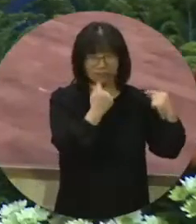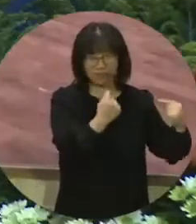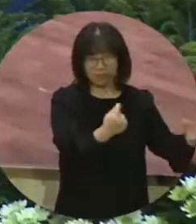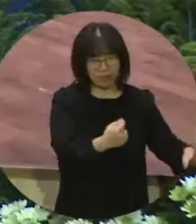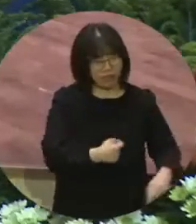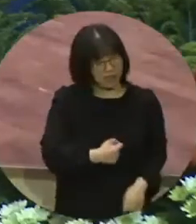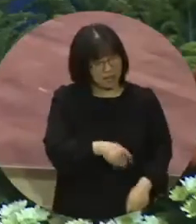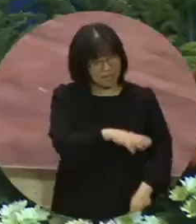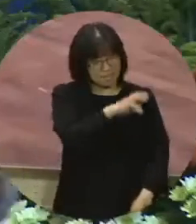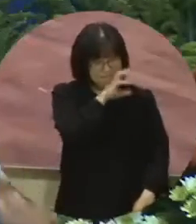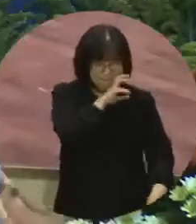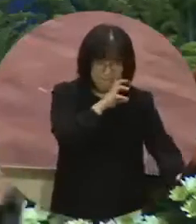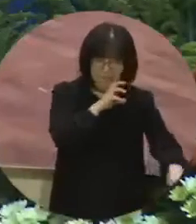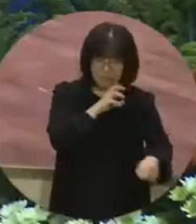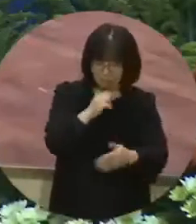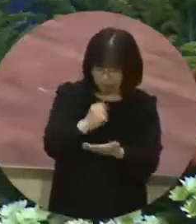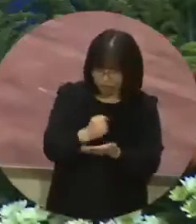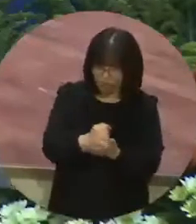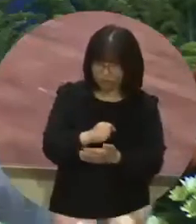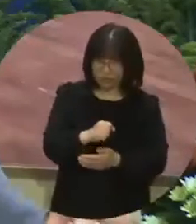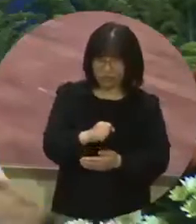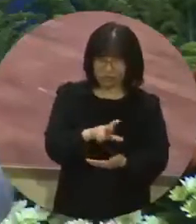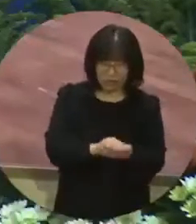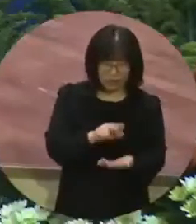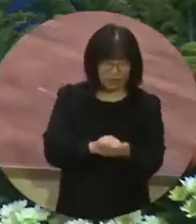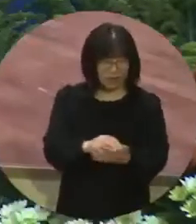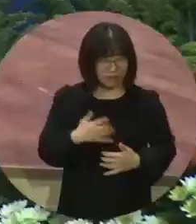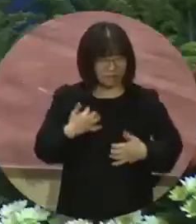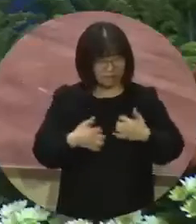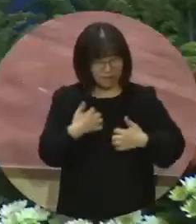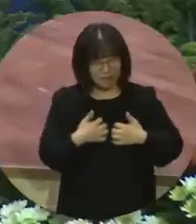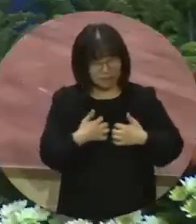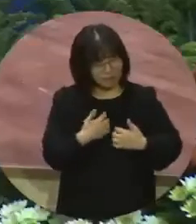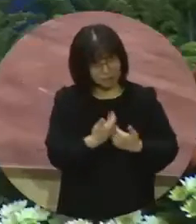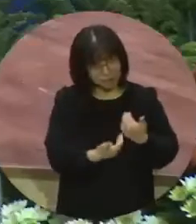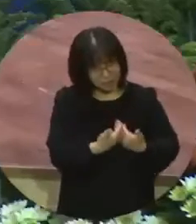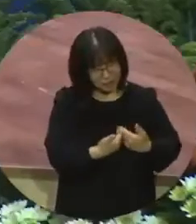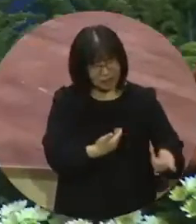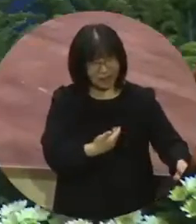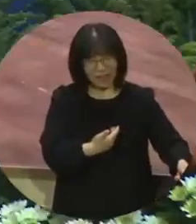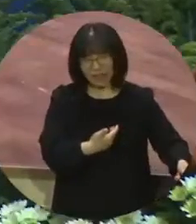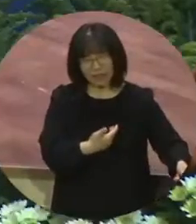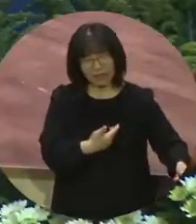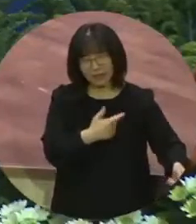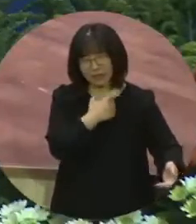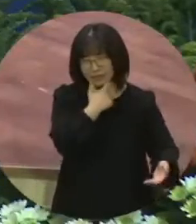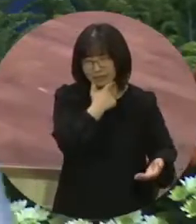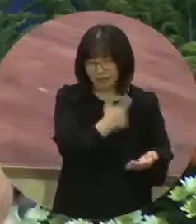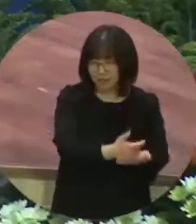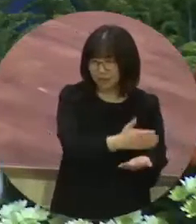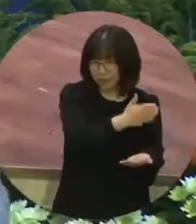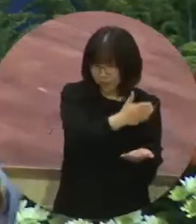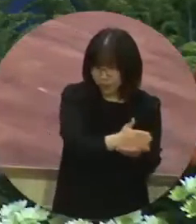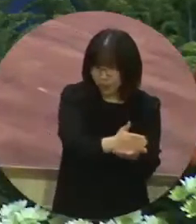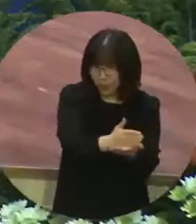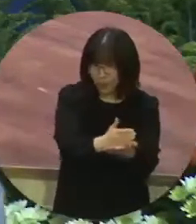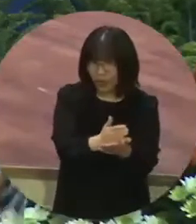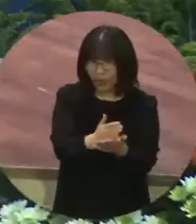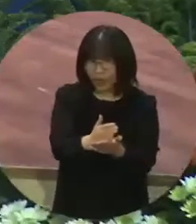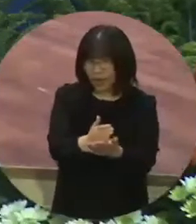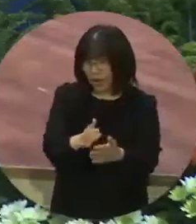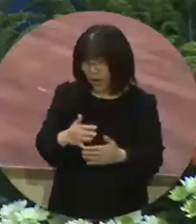이거 불평 저거 불평 이거 문제 저거 문제 이런 갈등 저런 갈등 그런 사단 속임수에 속아 살지 않습니다.